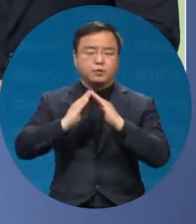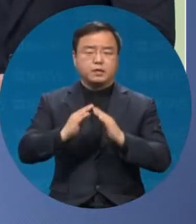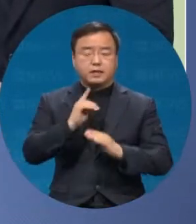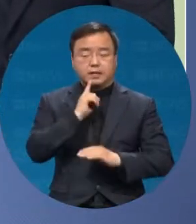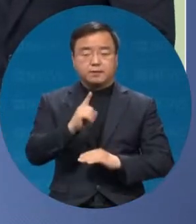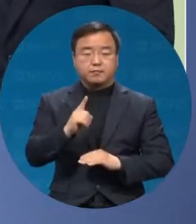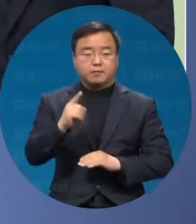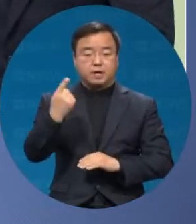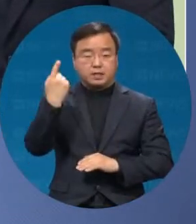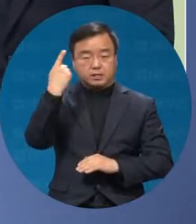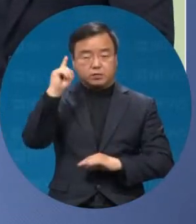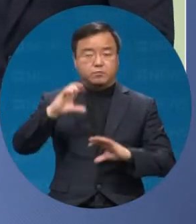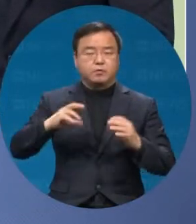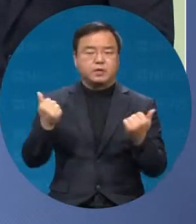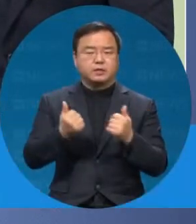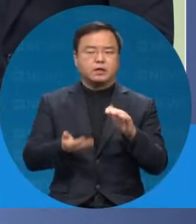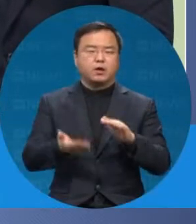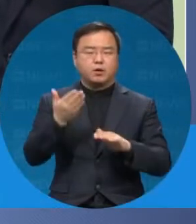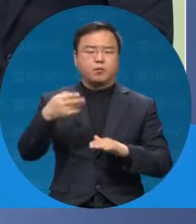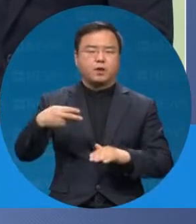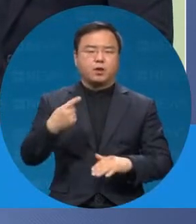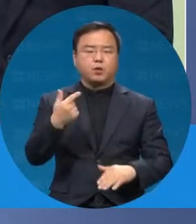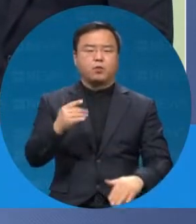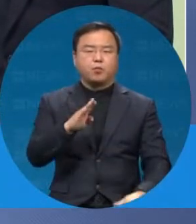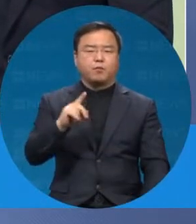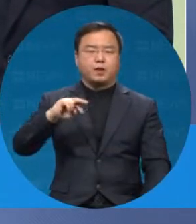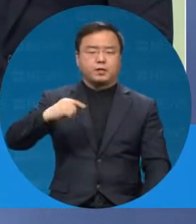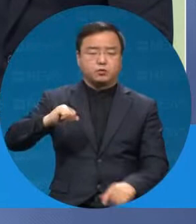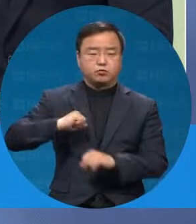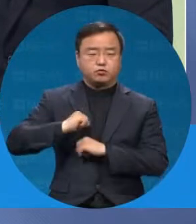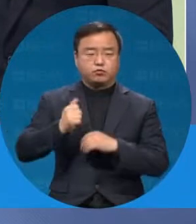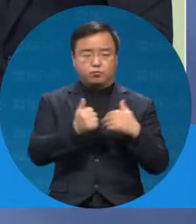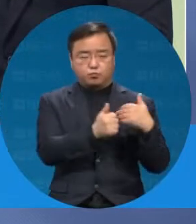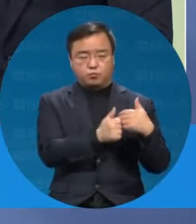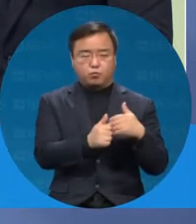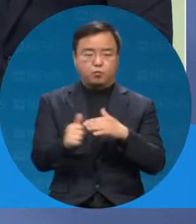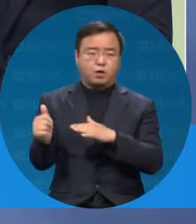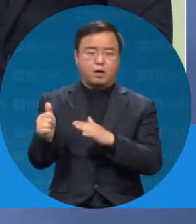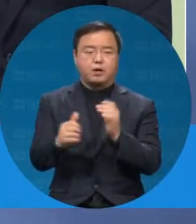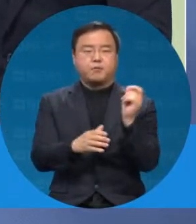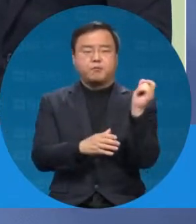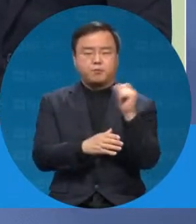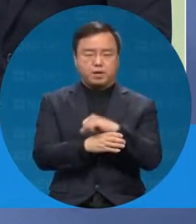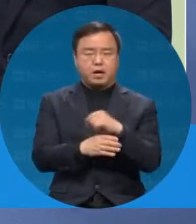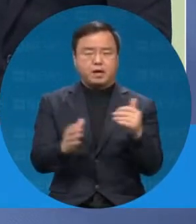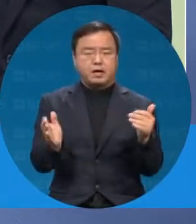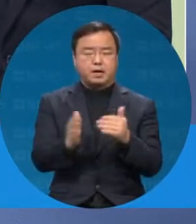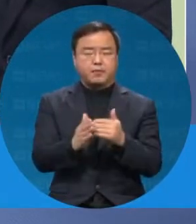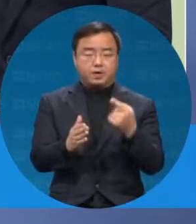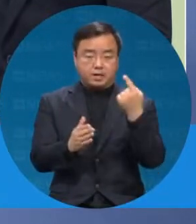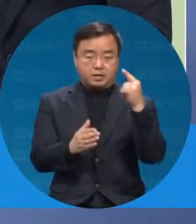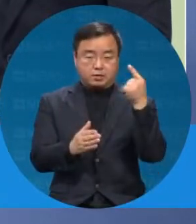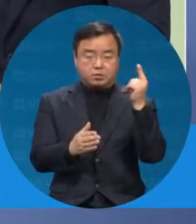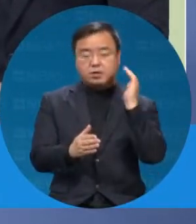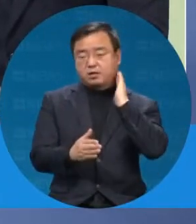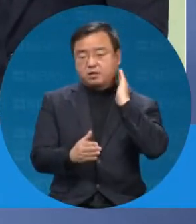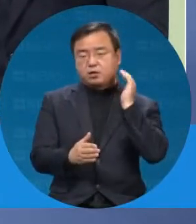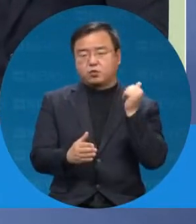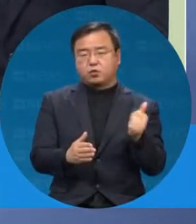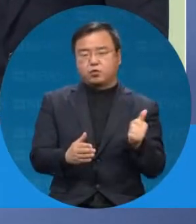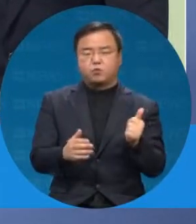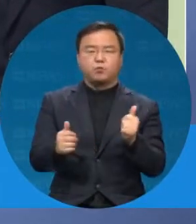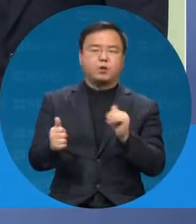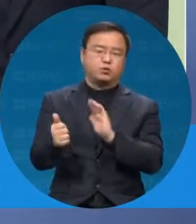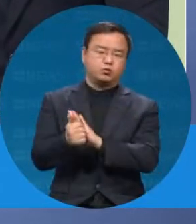러시아 사원은 돈 바스 지역에 대한 파병을 승인 했고 블라디미르 푸틴 대통령은 반군에 대한 군사 지원을 약속했습니다